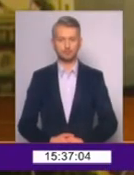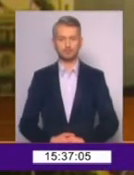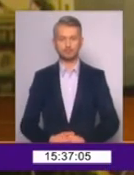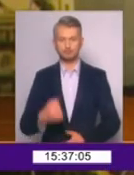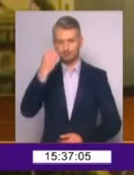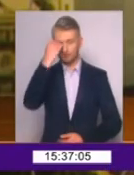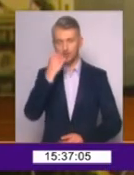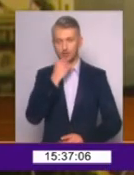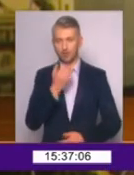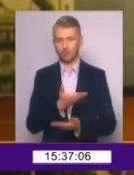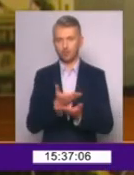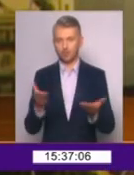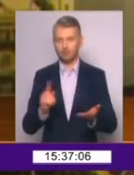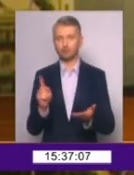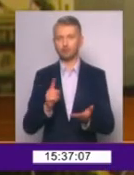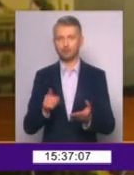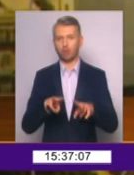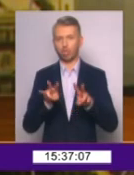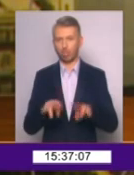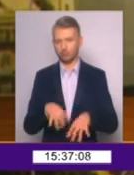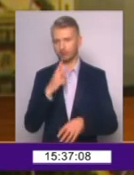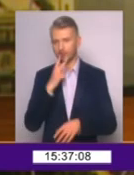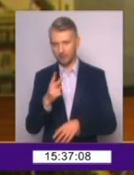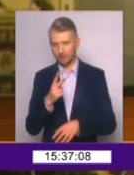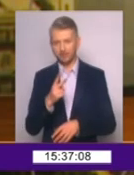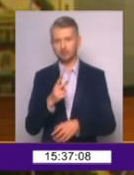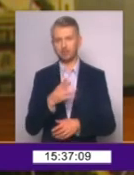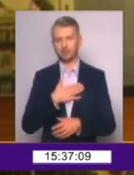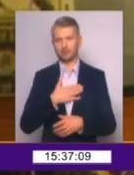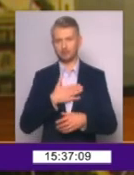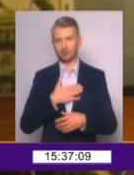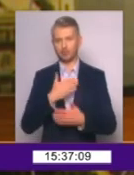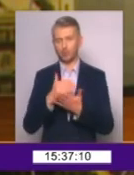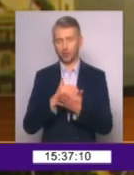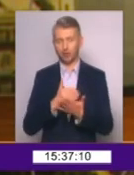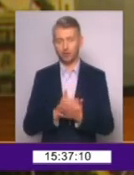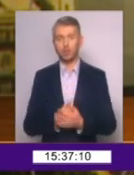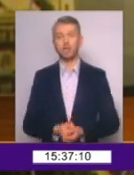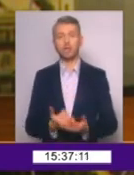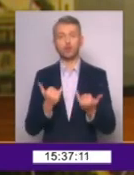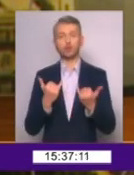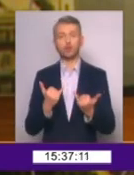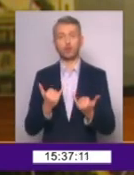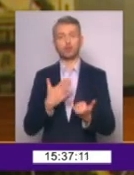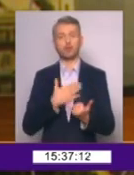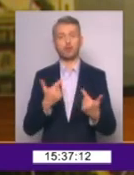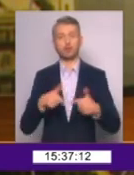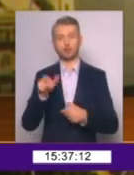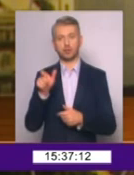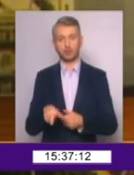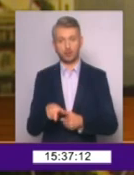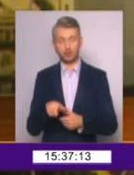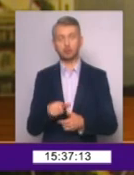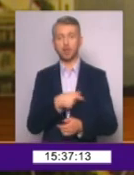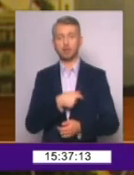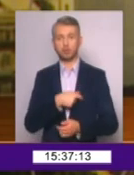Дякую кожному з вас за те, що ви залишаєтеся на телеканалі «Київ». Триває ефір депутатської приймальні. Нагадаю, сьогодні у нашій студії представник «Солідарності»